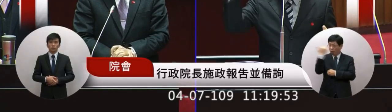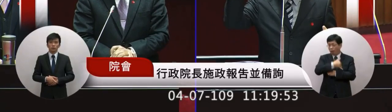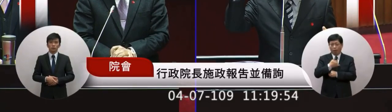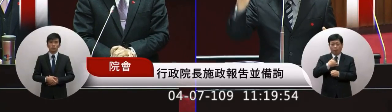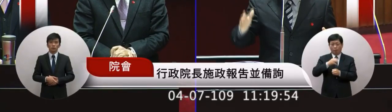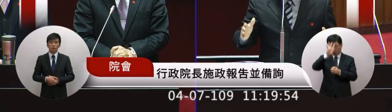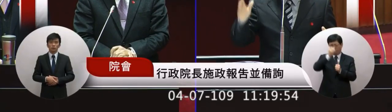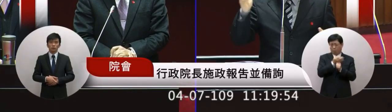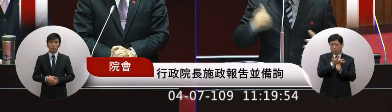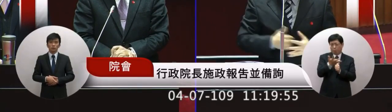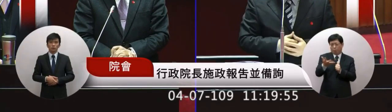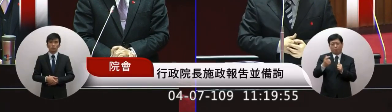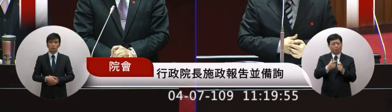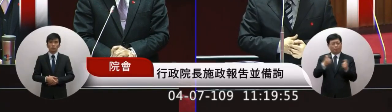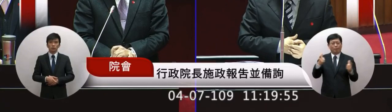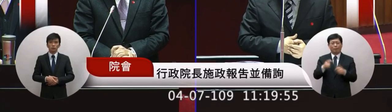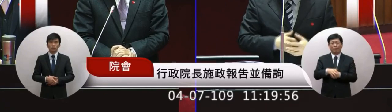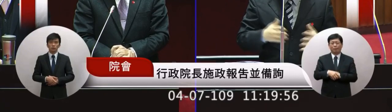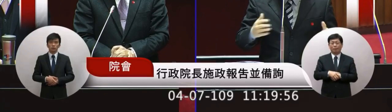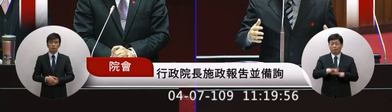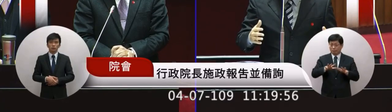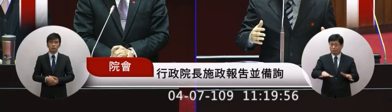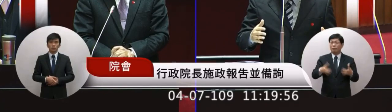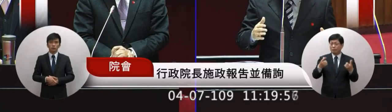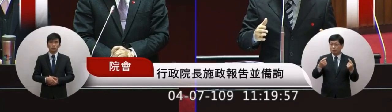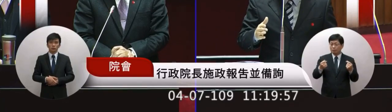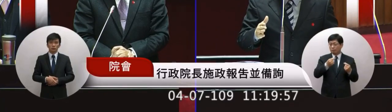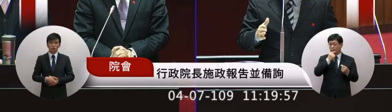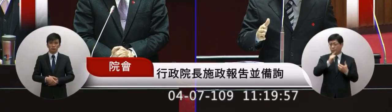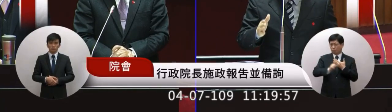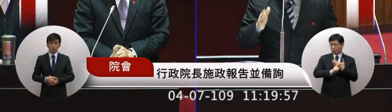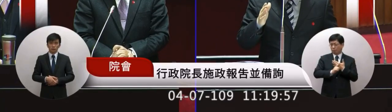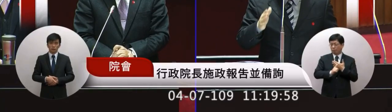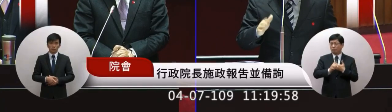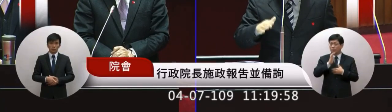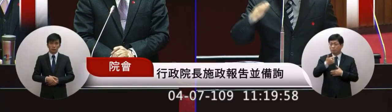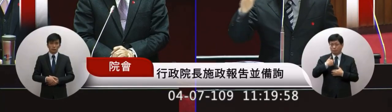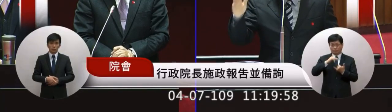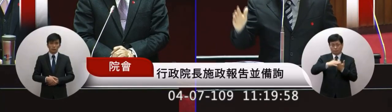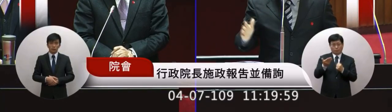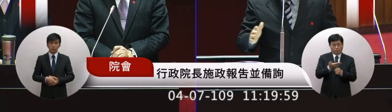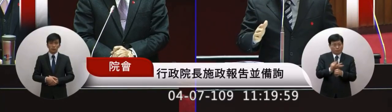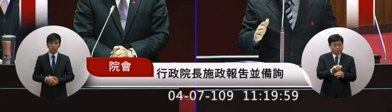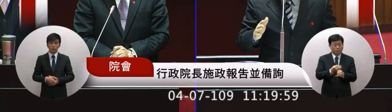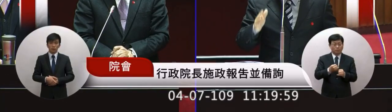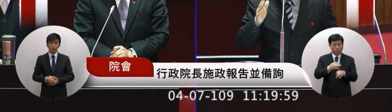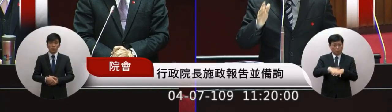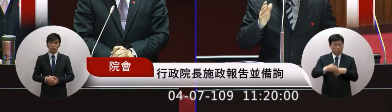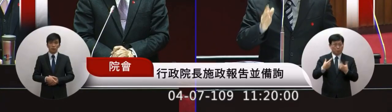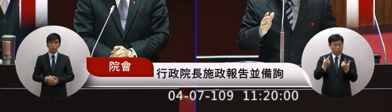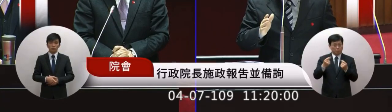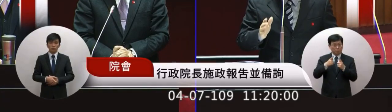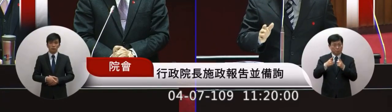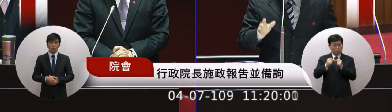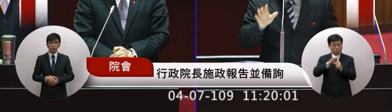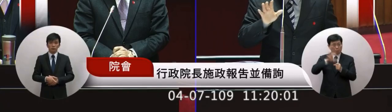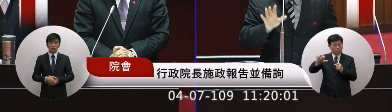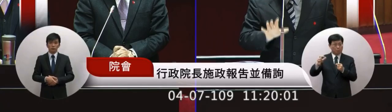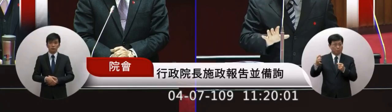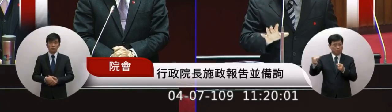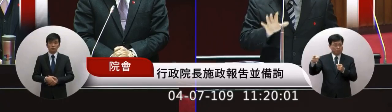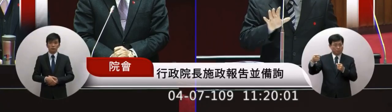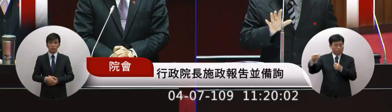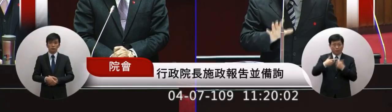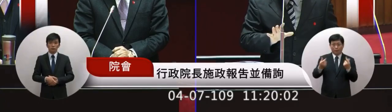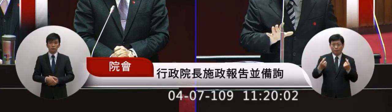人数大幅的提高，哈。那我们在现在也非常的紧张，在想说清明节这一次的假期是不是也会产生这样的影响，所以接